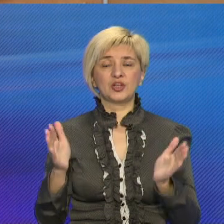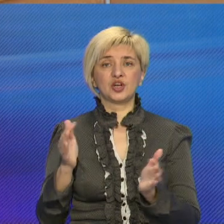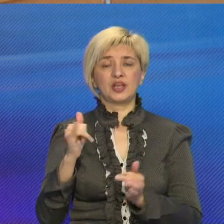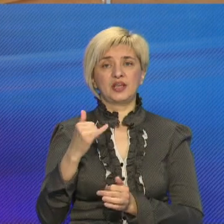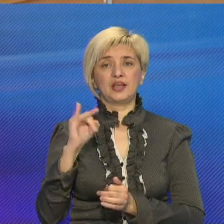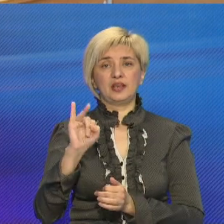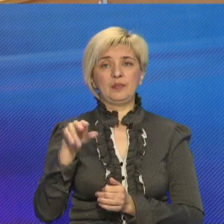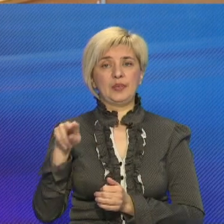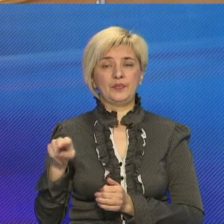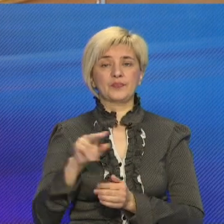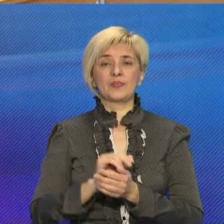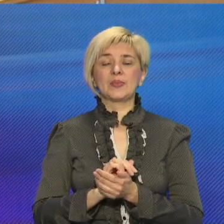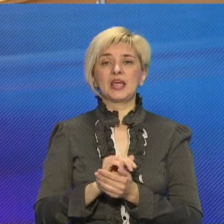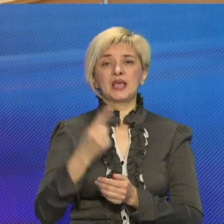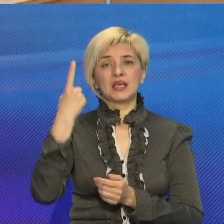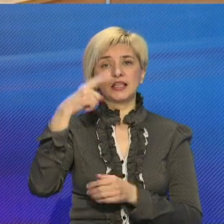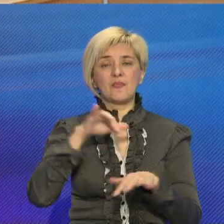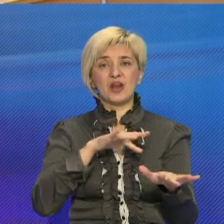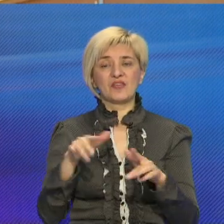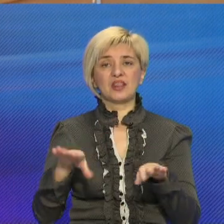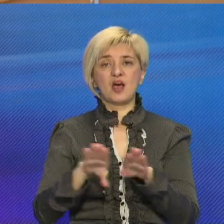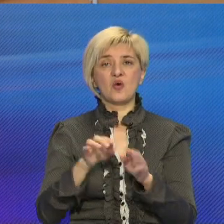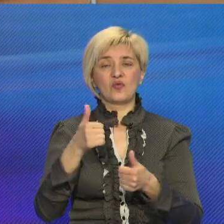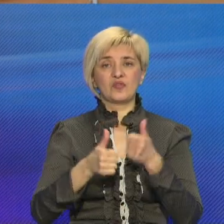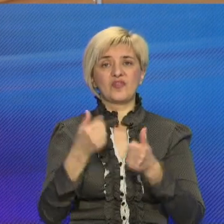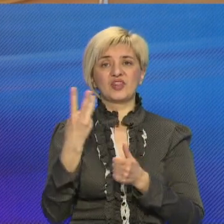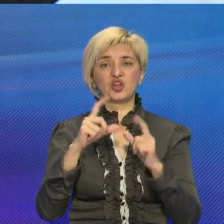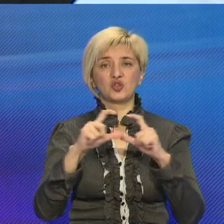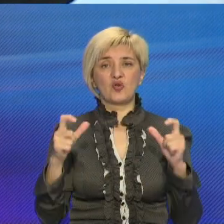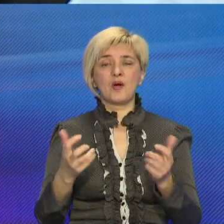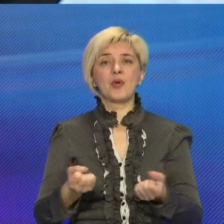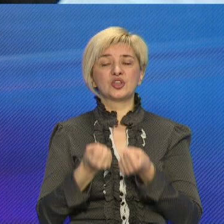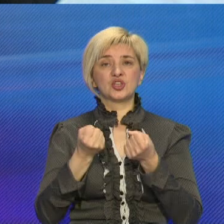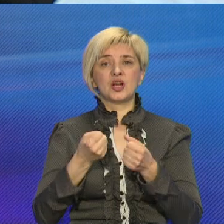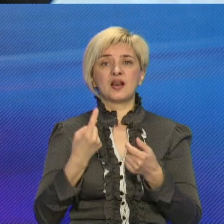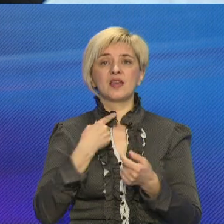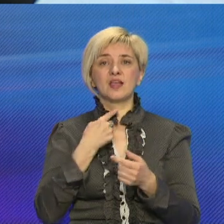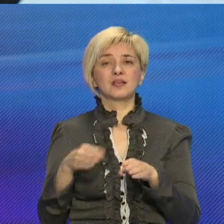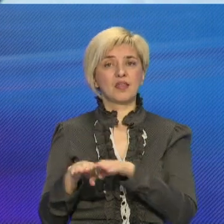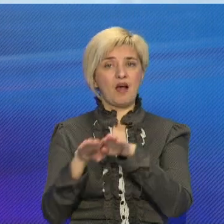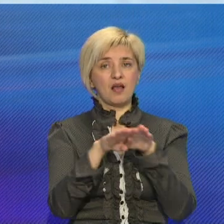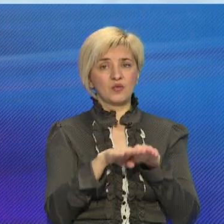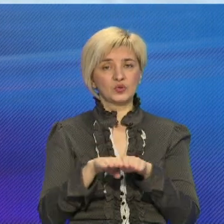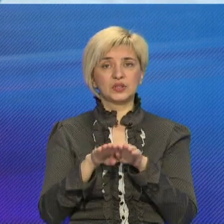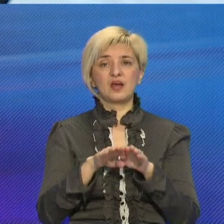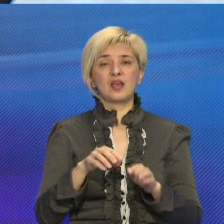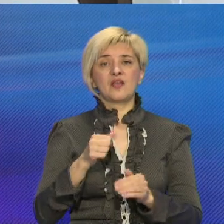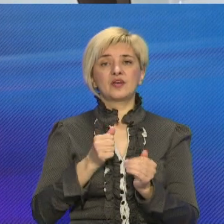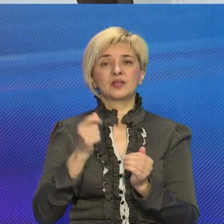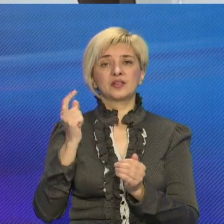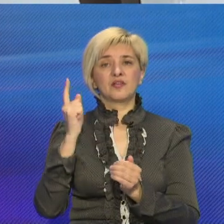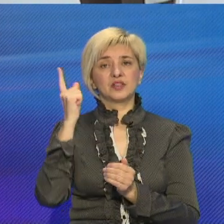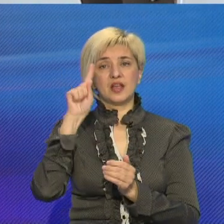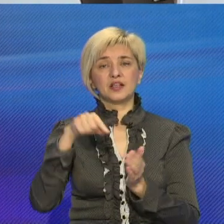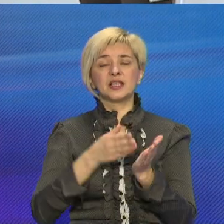предприниматели. Ідэю правядзення падобнага батла ў 3-й школе падтрымалі адзінагалосна. Маўляў, ведаў са сферы эканомікі і фінансаў, з